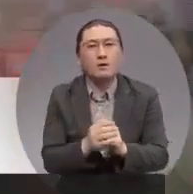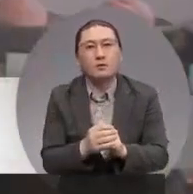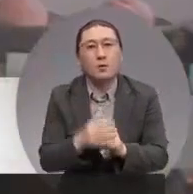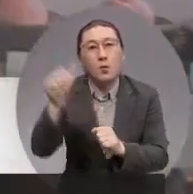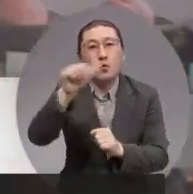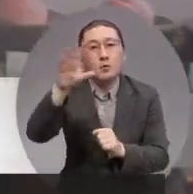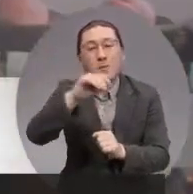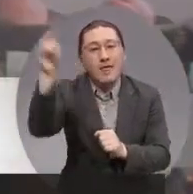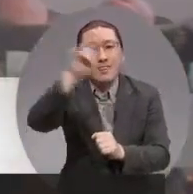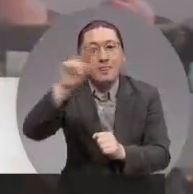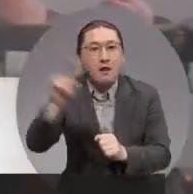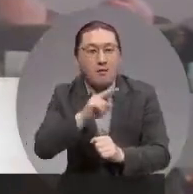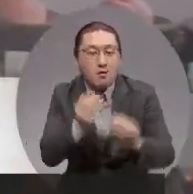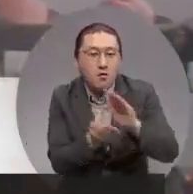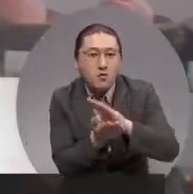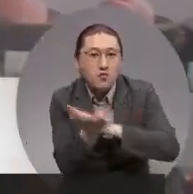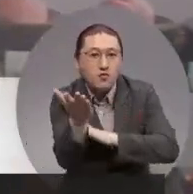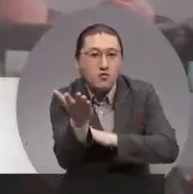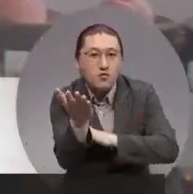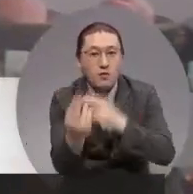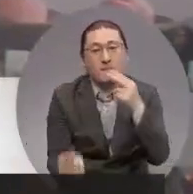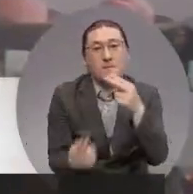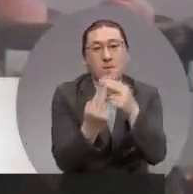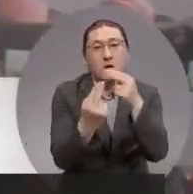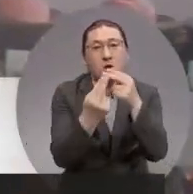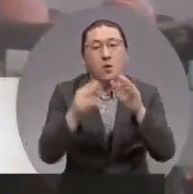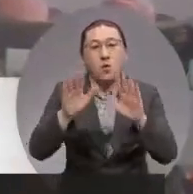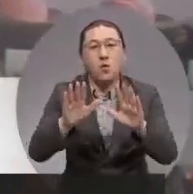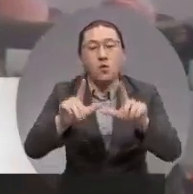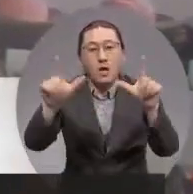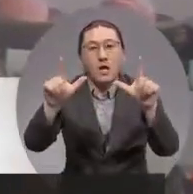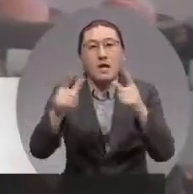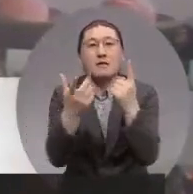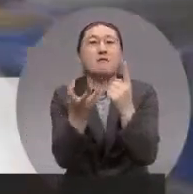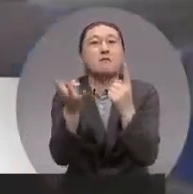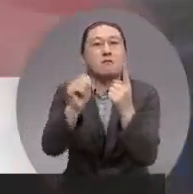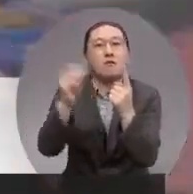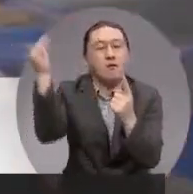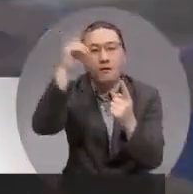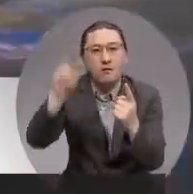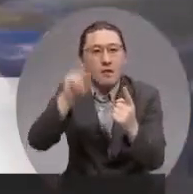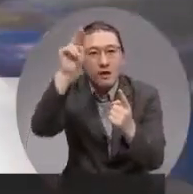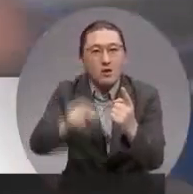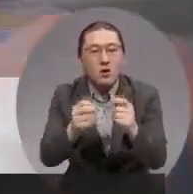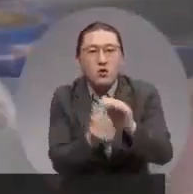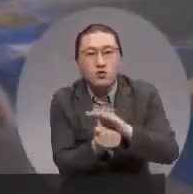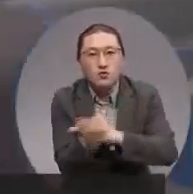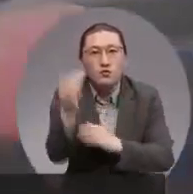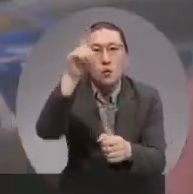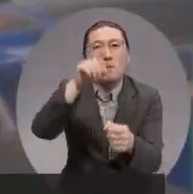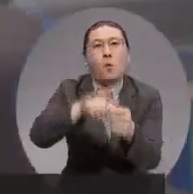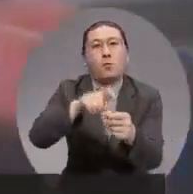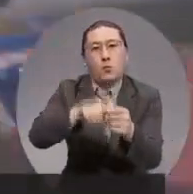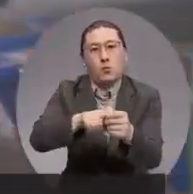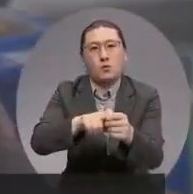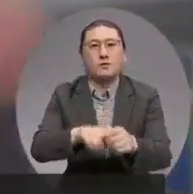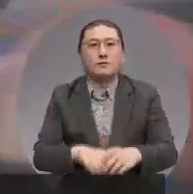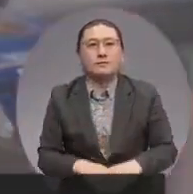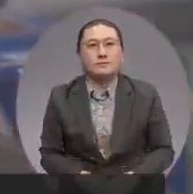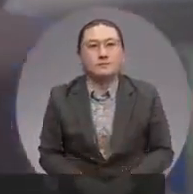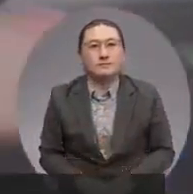5천만 달러 이상의 수출 실적을 기록했고 올해는 역대 최대인 1억 달러 가까운 수출을 목표로 하고 있습니다